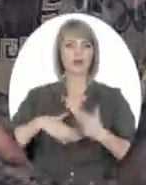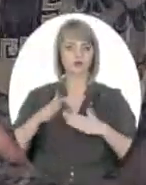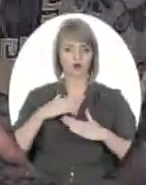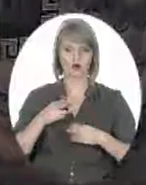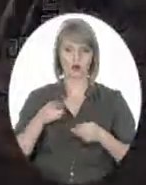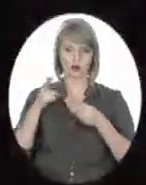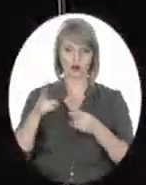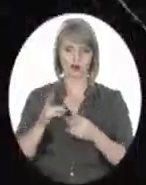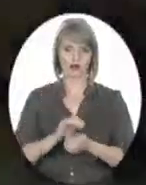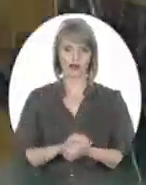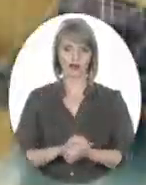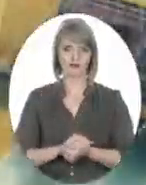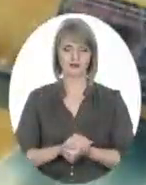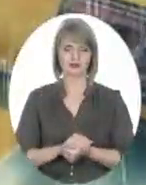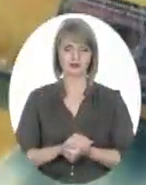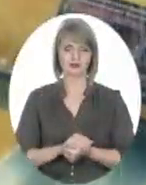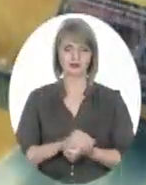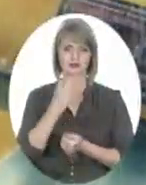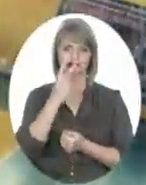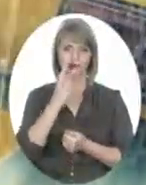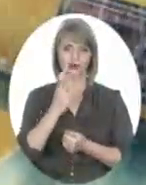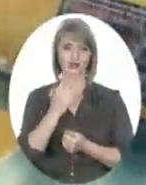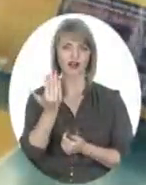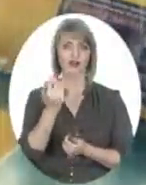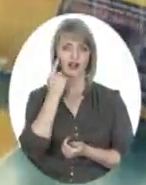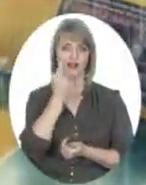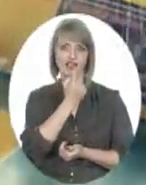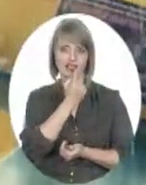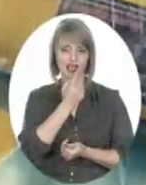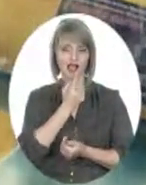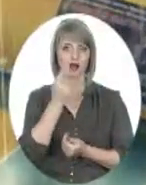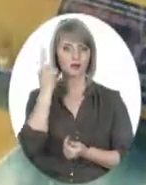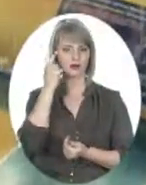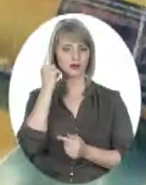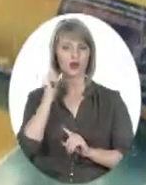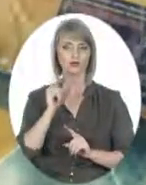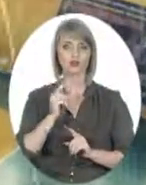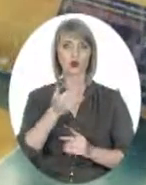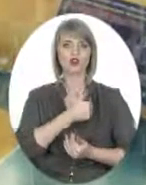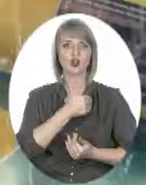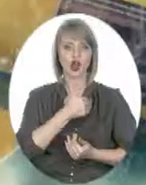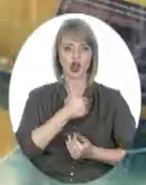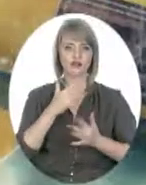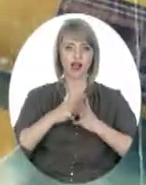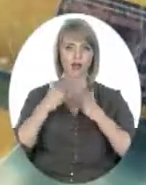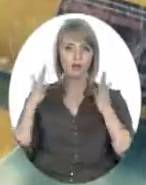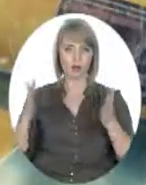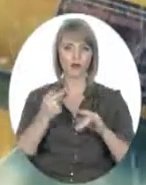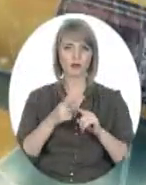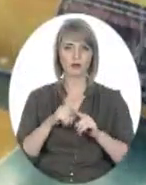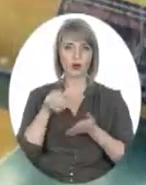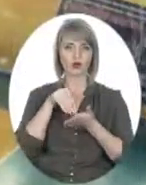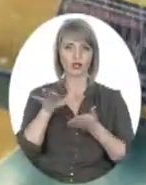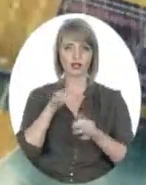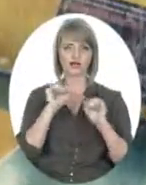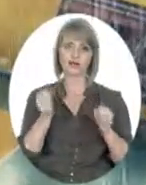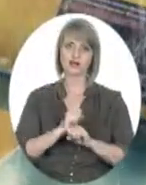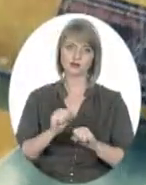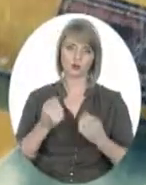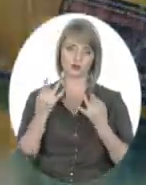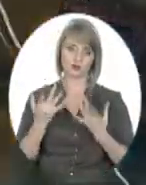этого сделать. Смотря в их глаза, мы понимаем, что желание-то огромное, поэтому отказать